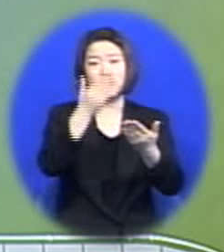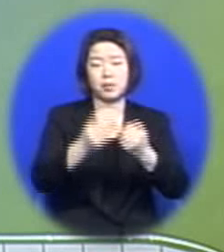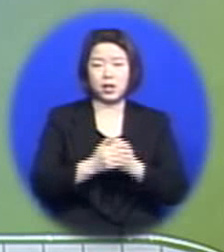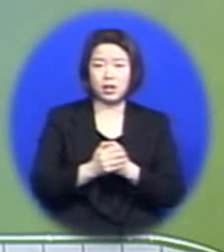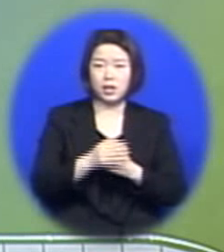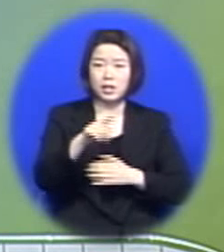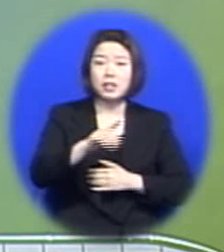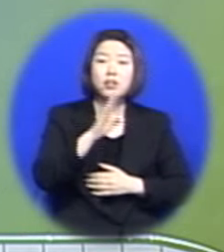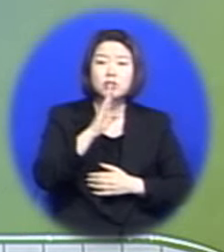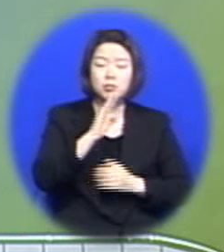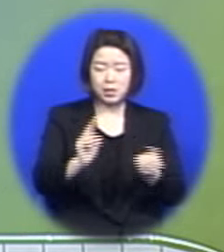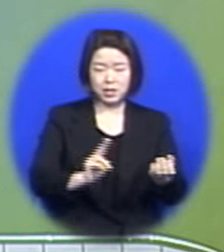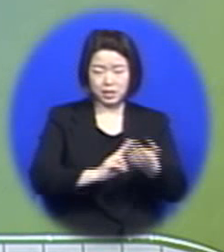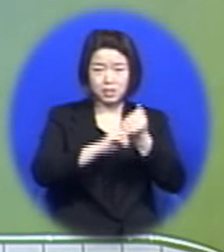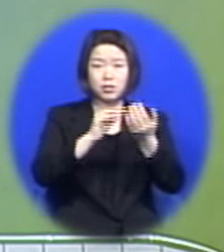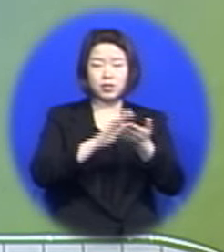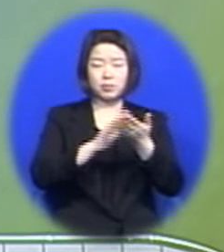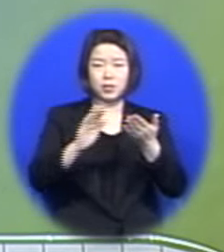정말